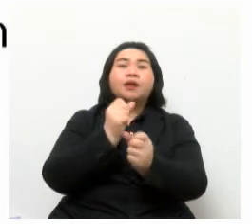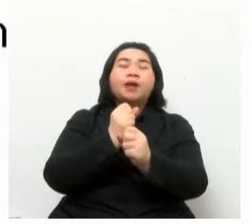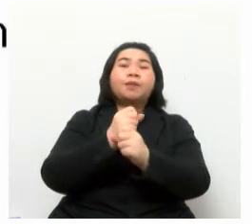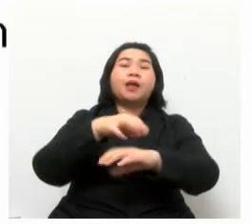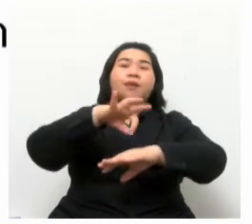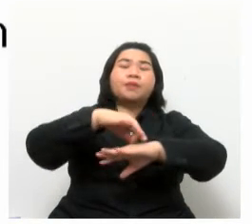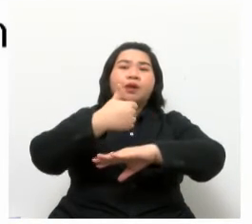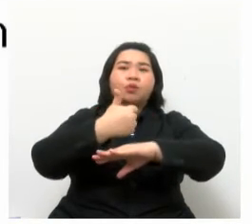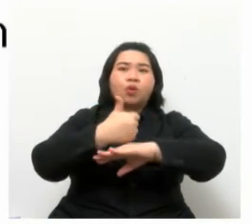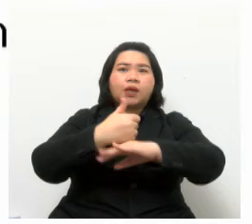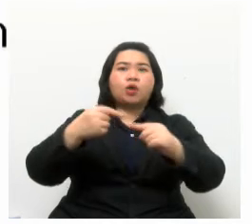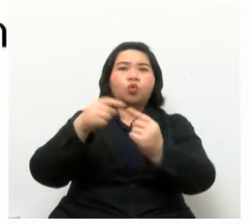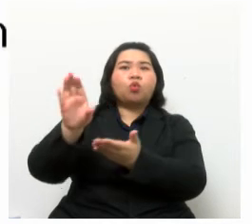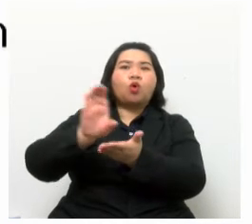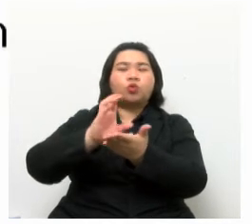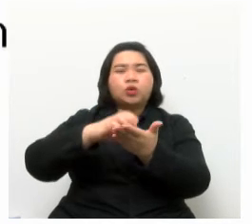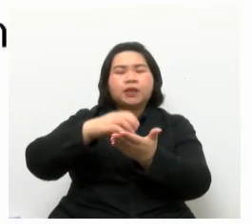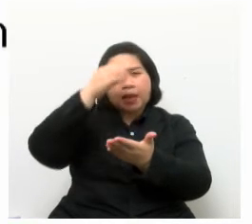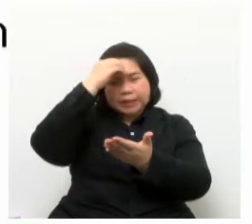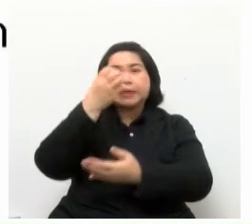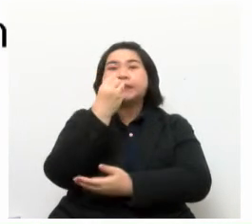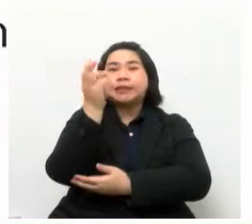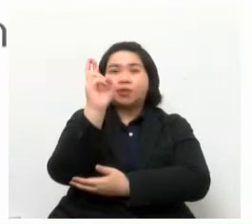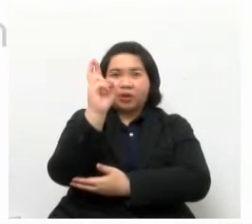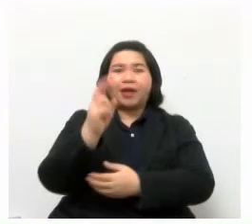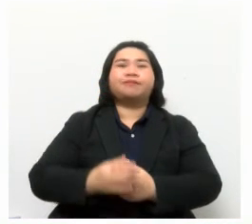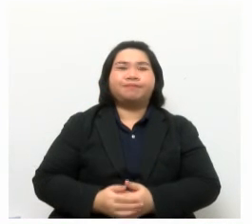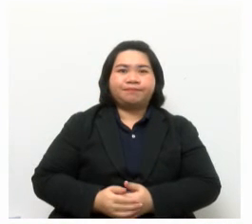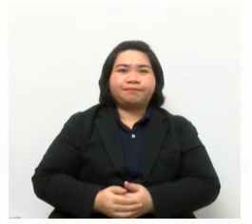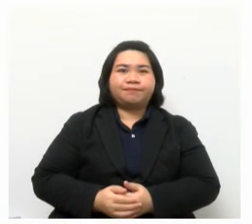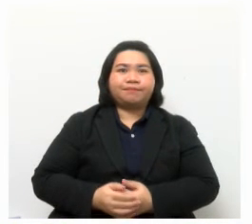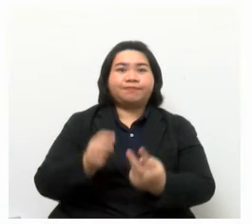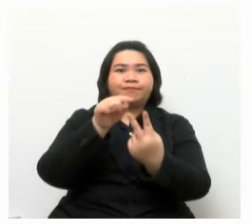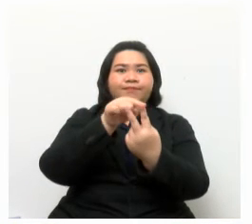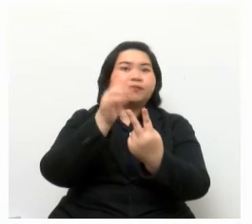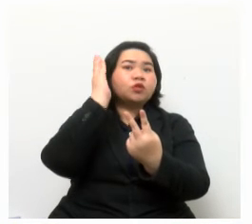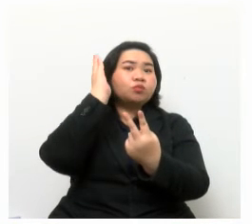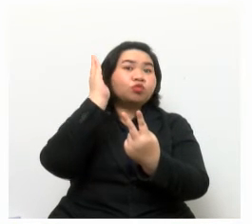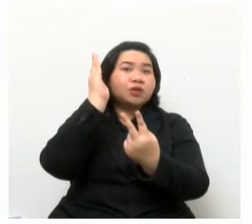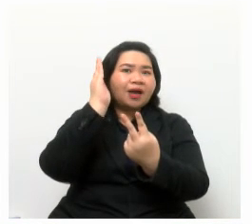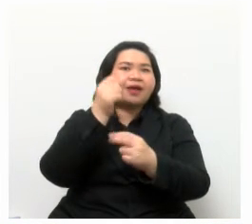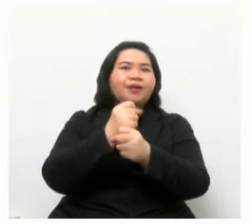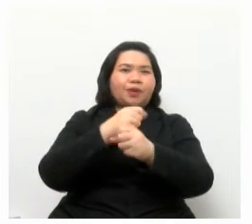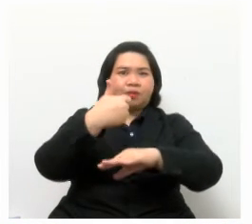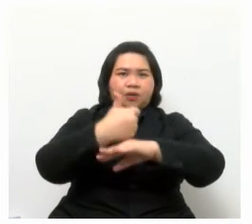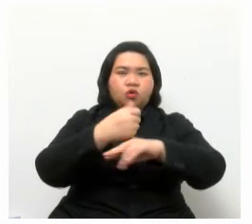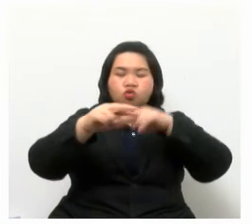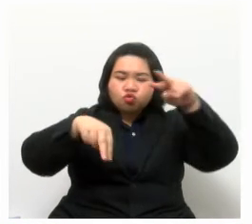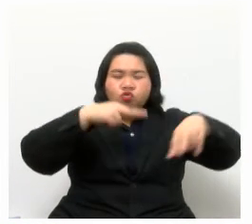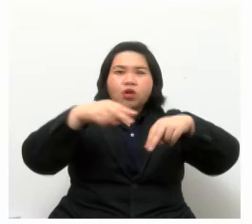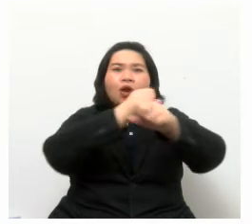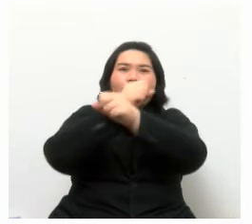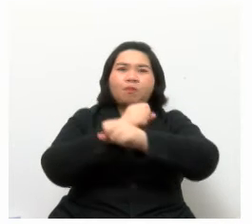ที่ผู้อำนวยการสำนักงานกองทุนเพื่อโครงการอาหารกลางวันนายตรินการดอกไม้ปฏิบัติหน้าที่ผู้อำนวยการศูนย์ความปลอดภัย